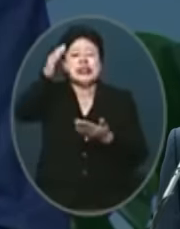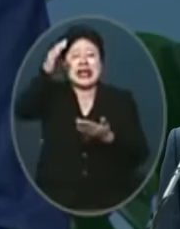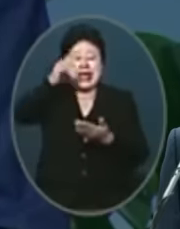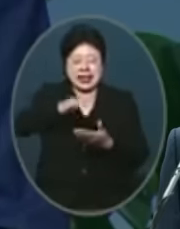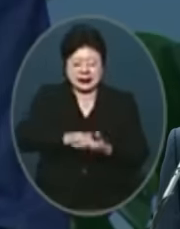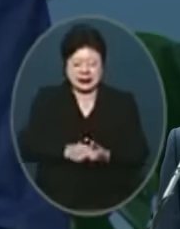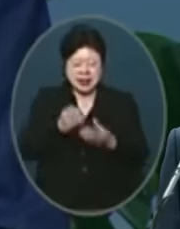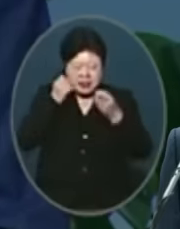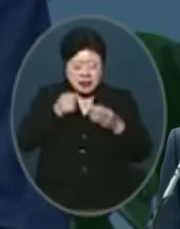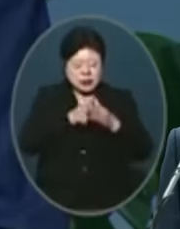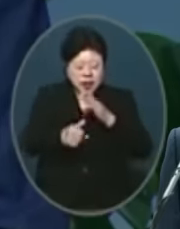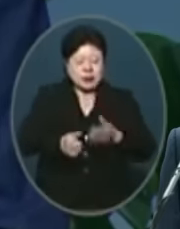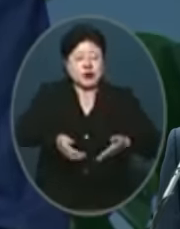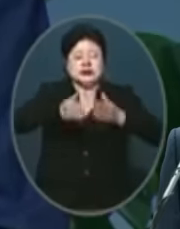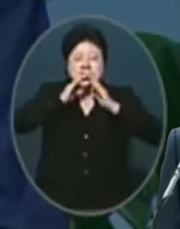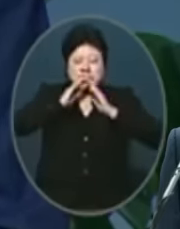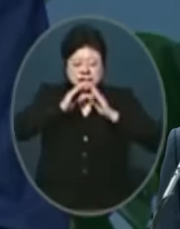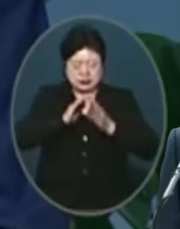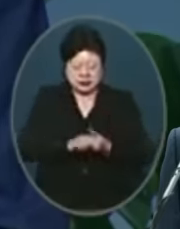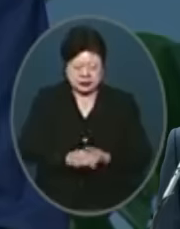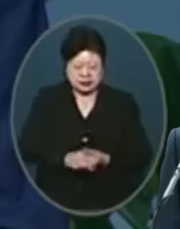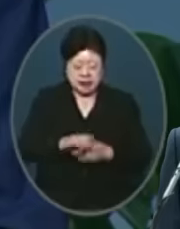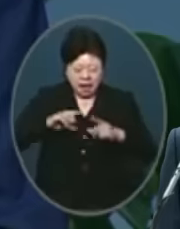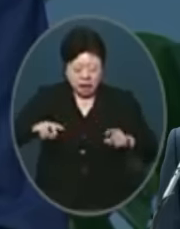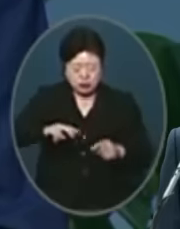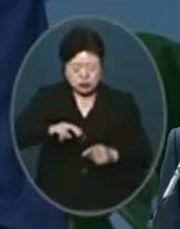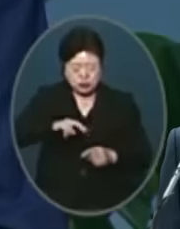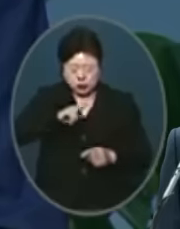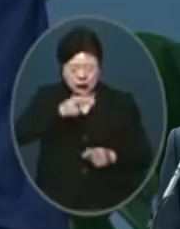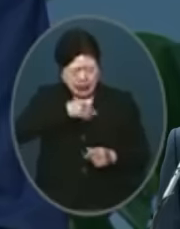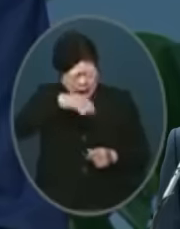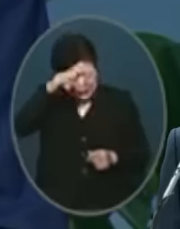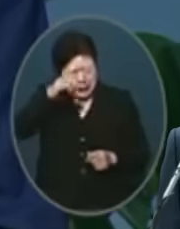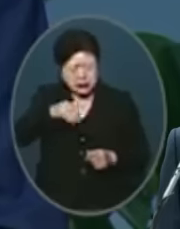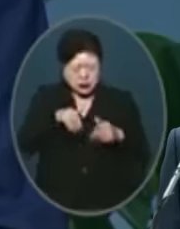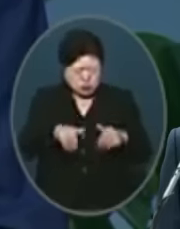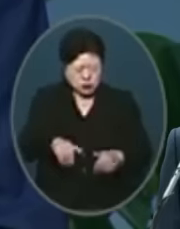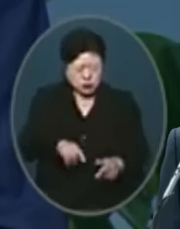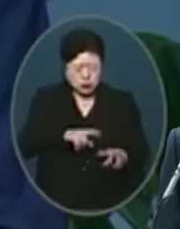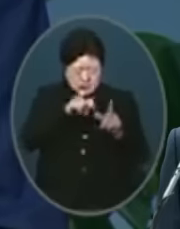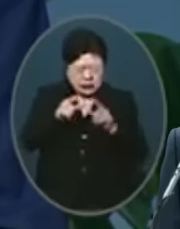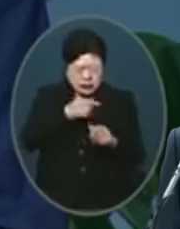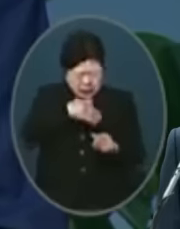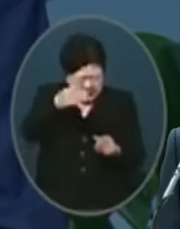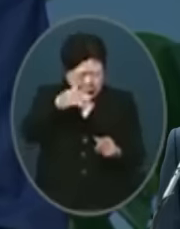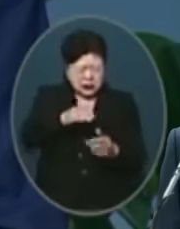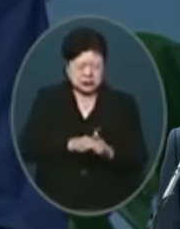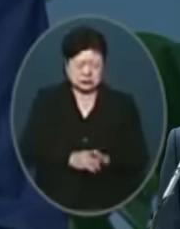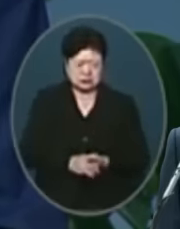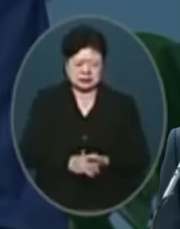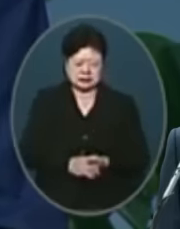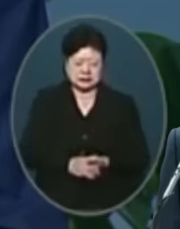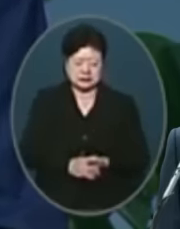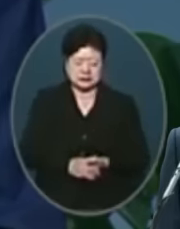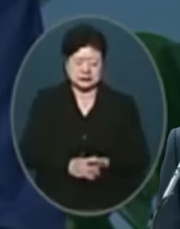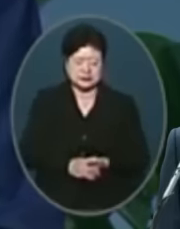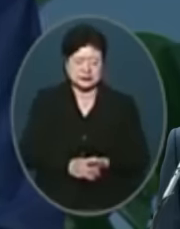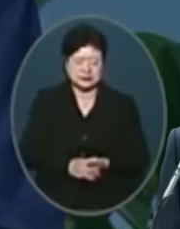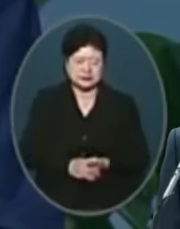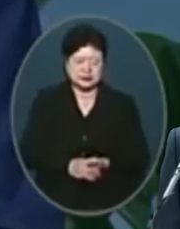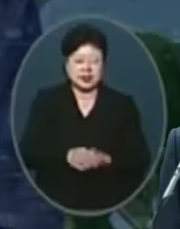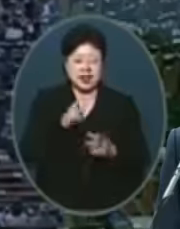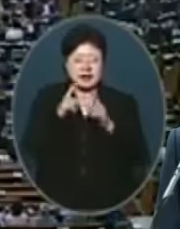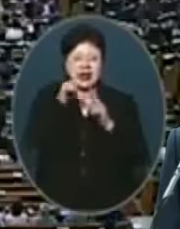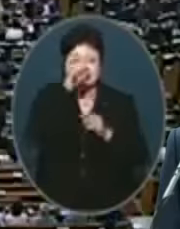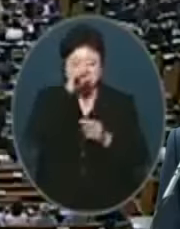쫓아내고 새로운 지도자를 세워서 애굽으로 종살이로 잡아내서 돌아가자고